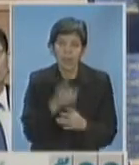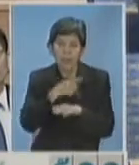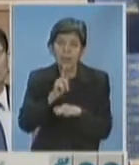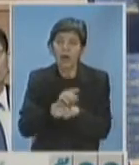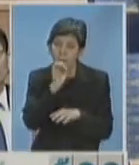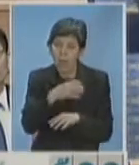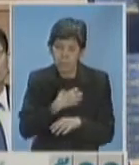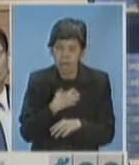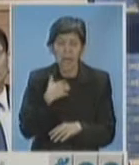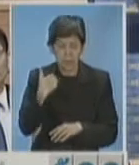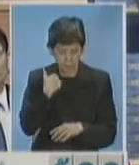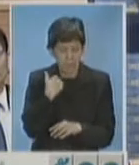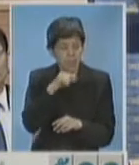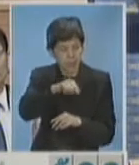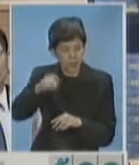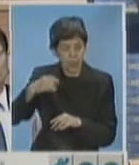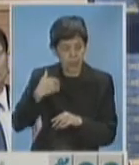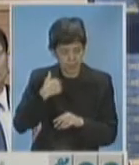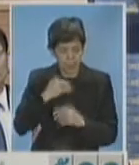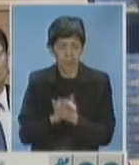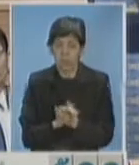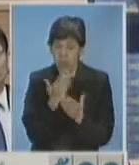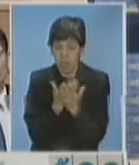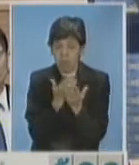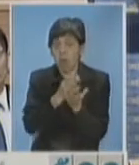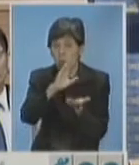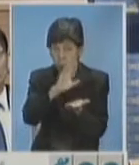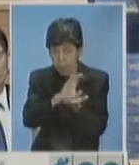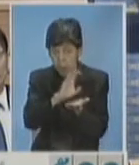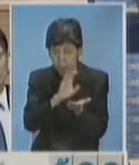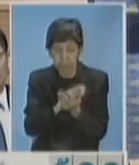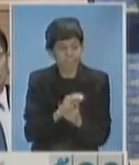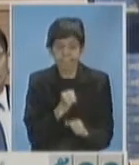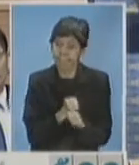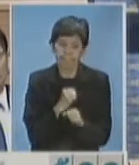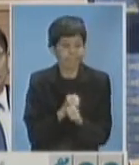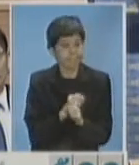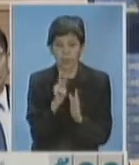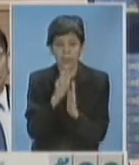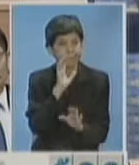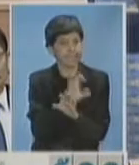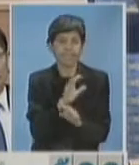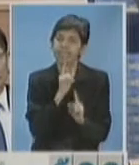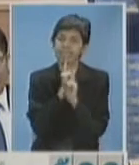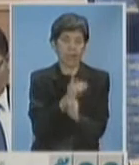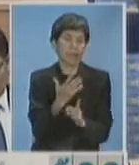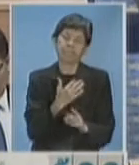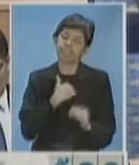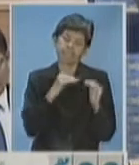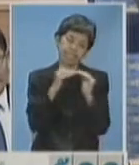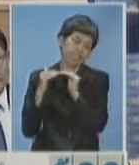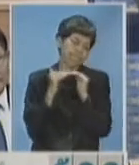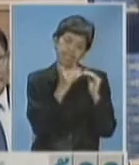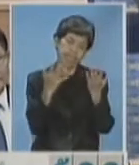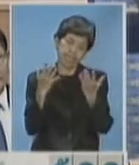ครับว่ายังมีหน่วยงานหนึ่งที่จัดงบประมาณอย่างไม่ได้มีการบังคับใช้กฎหมายอย่างเสมอภาคและเป็